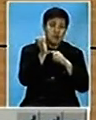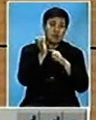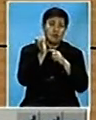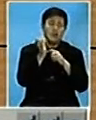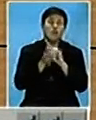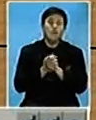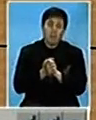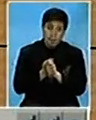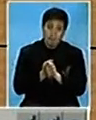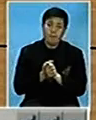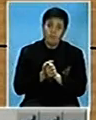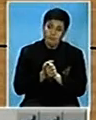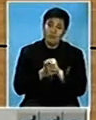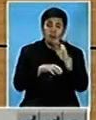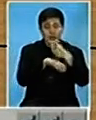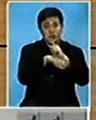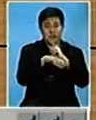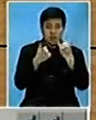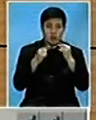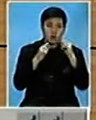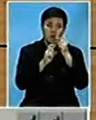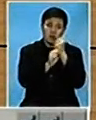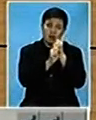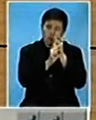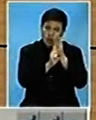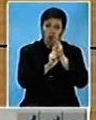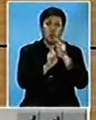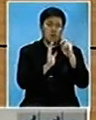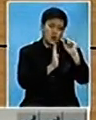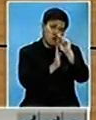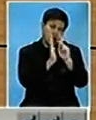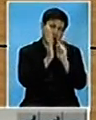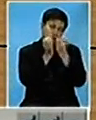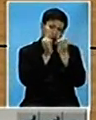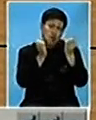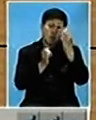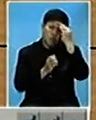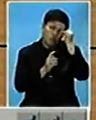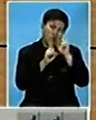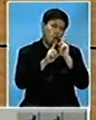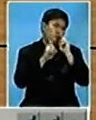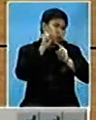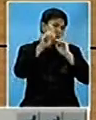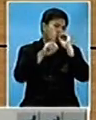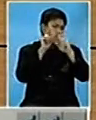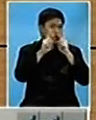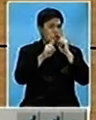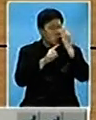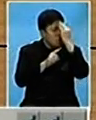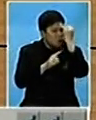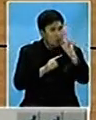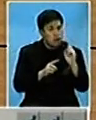ครับแล้วเมื่อการปฏิบัติตามรัฐธรรมนูญเหตุใดจึงมีการโจมตีต่างๆนานาเพื่ออะไร